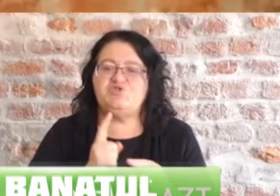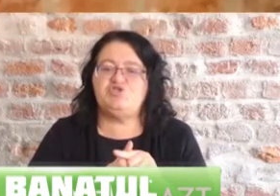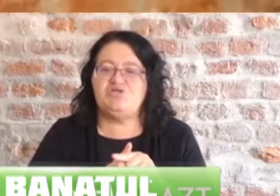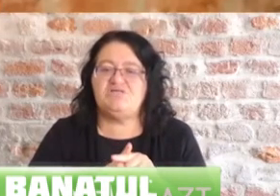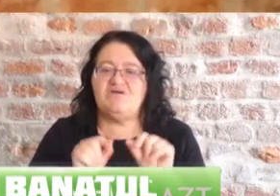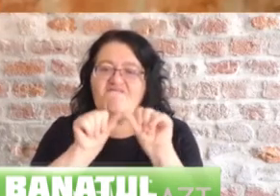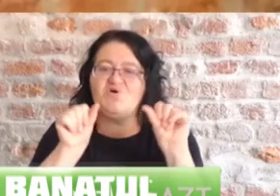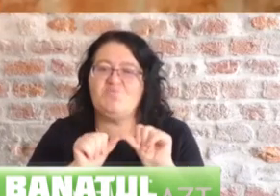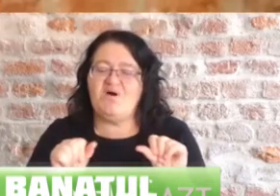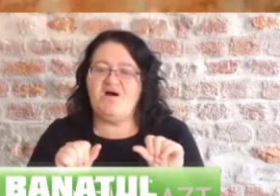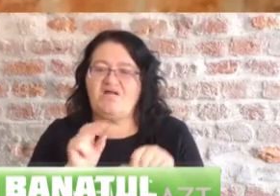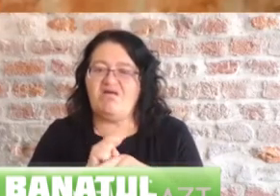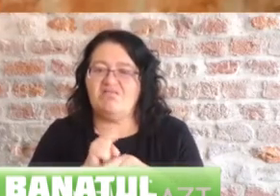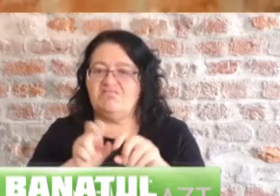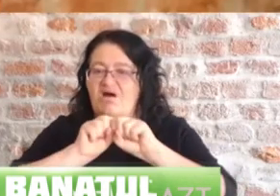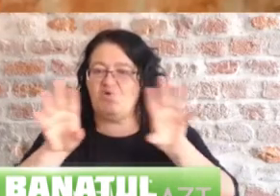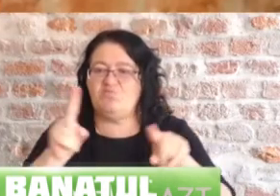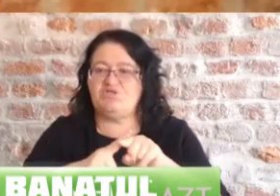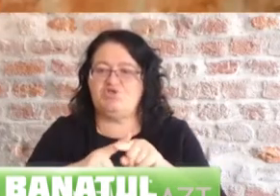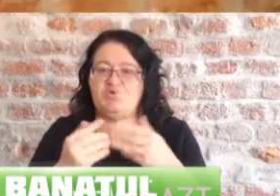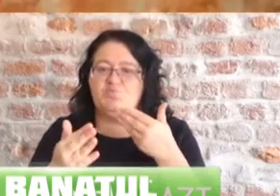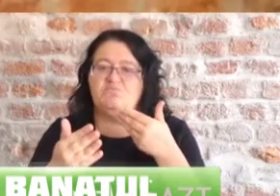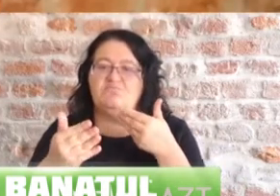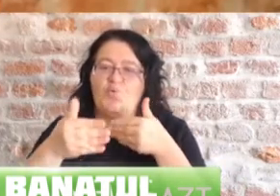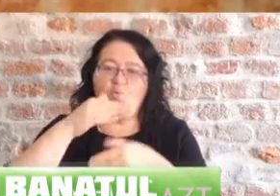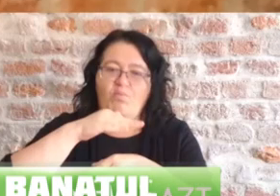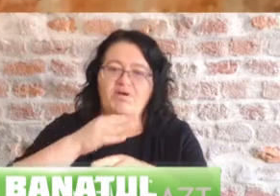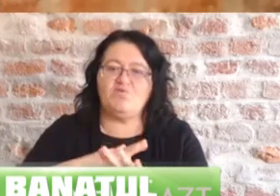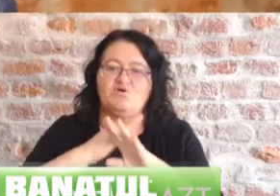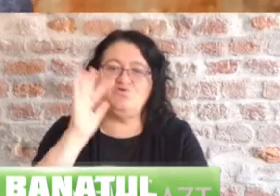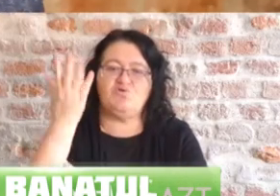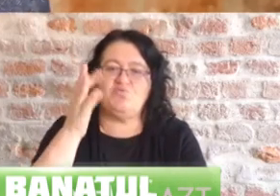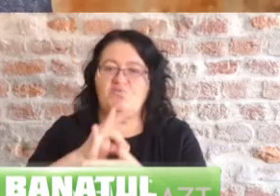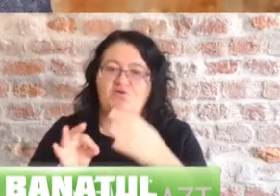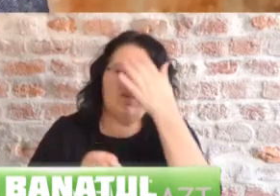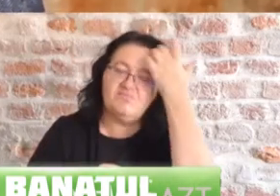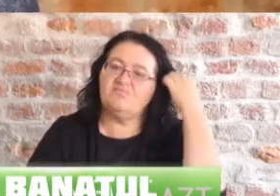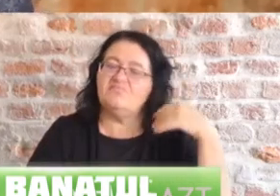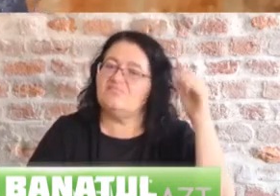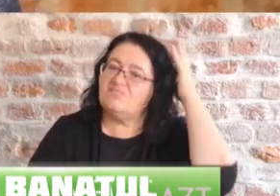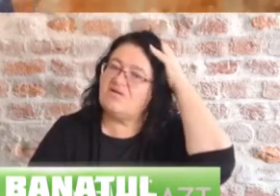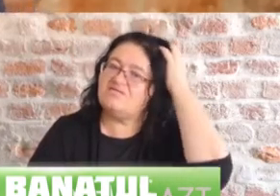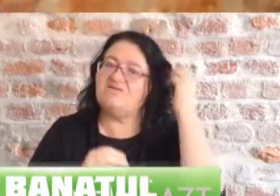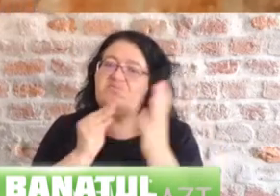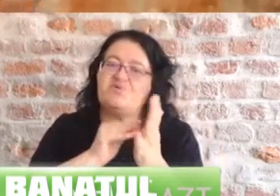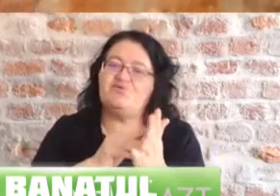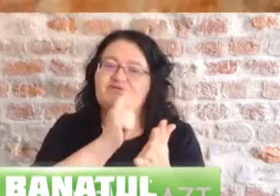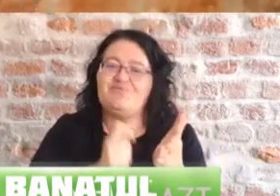precum și formarea atentă a luminii și umbrei cu ajutorul copacilor care sunt propuși în